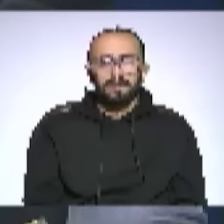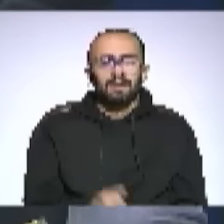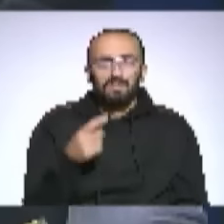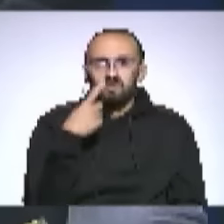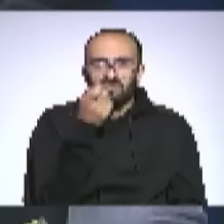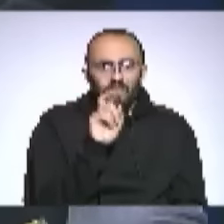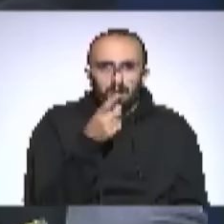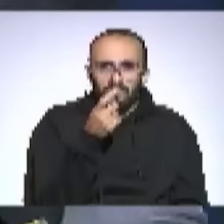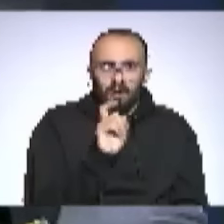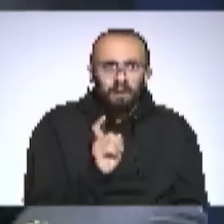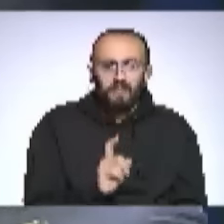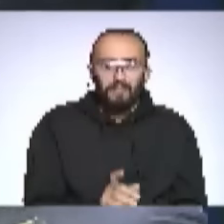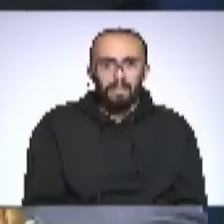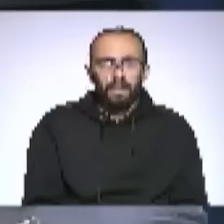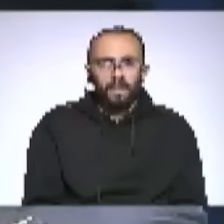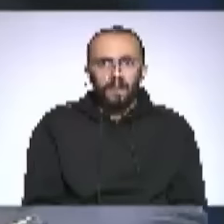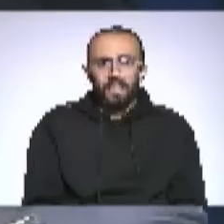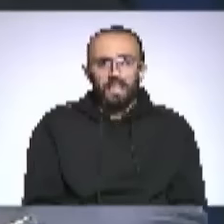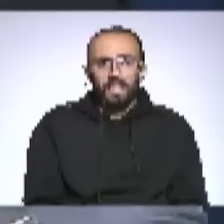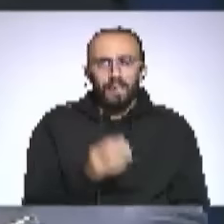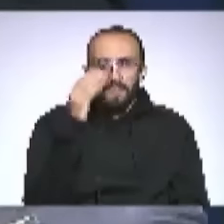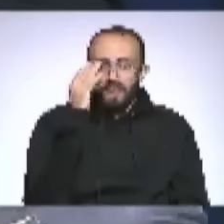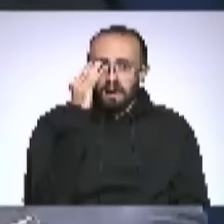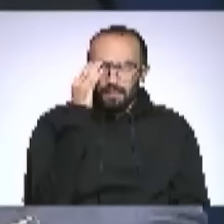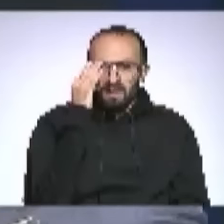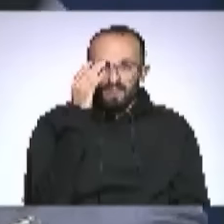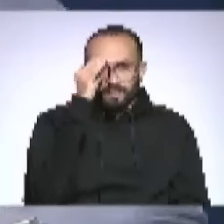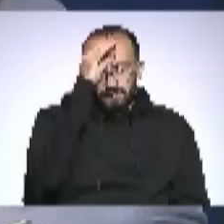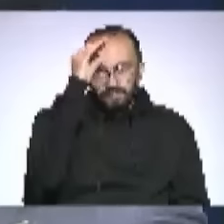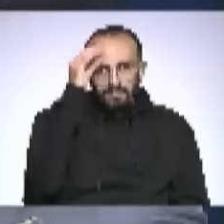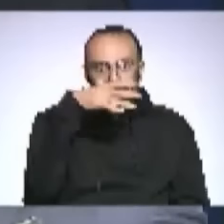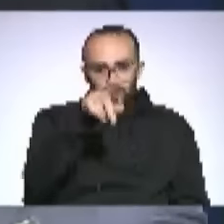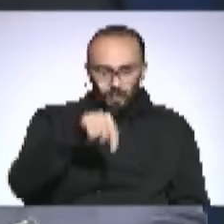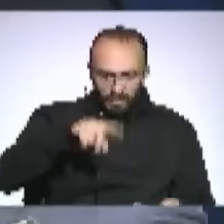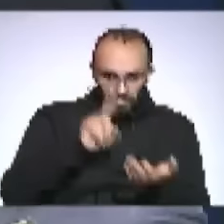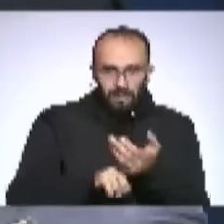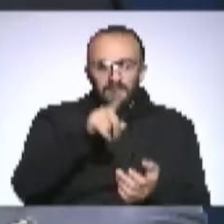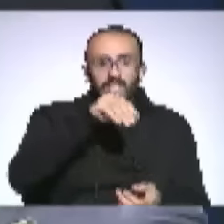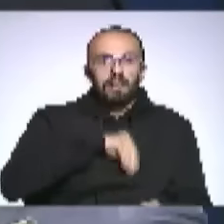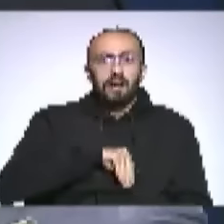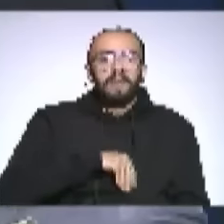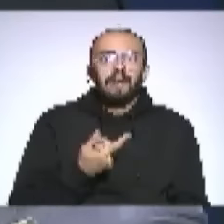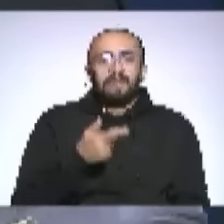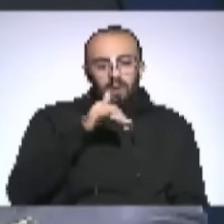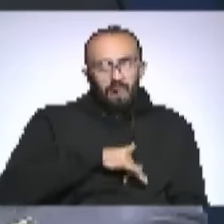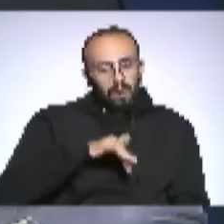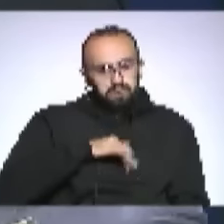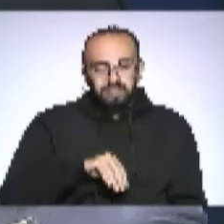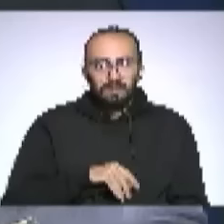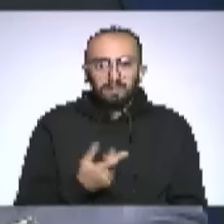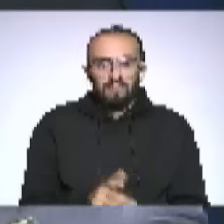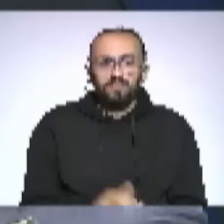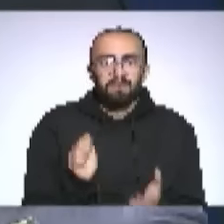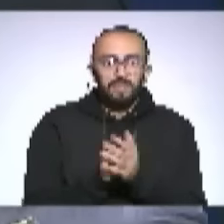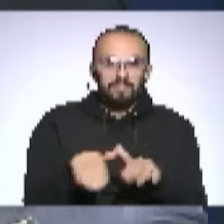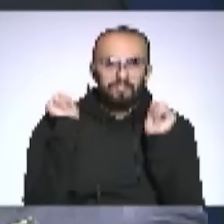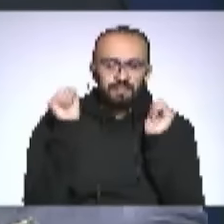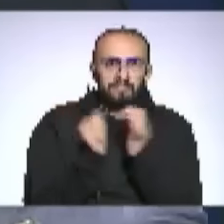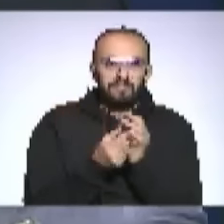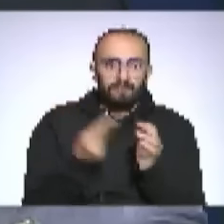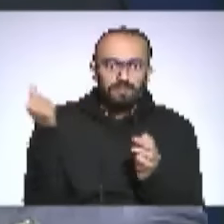مش فاهمه حضرتك يعني انت لو قلت لي خدي القرار اللي انت عايزاه هتقولي هعمل ايه هعمل ايه هسيب الشقه